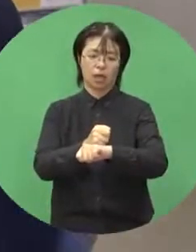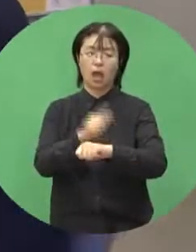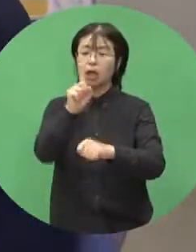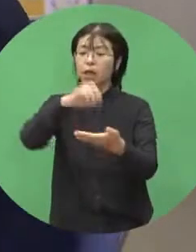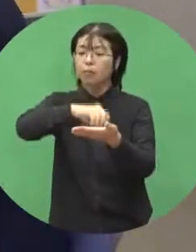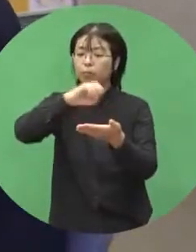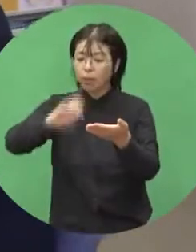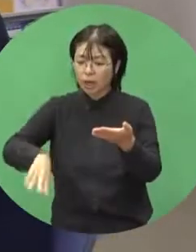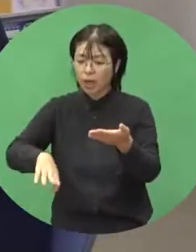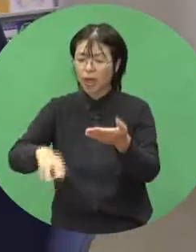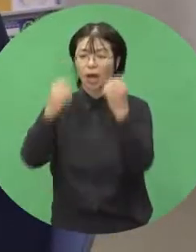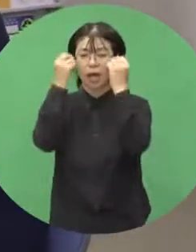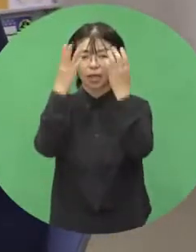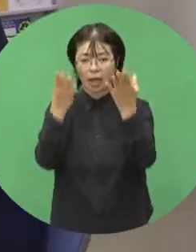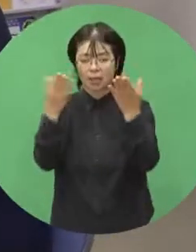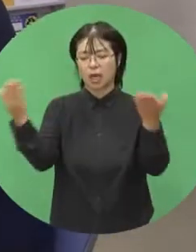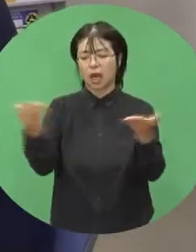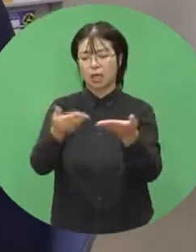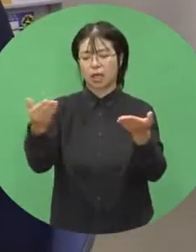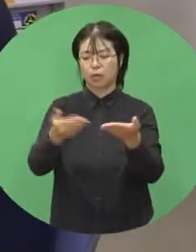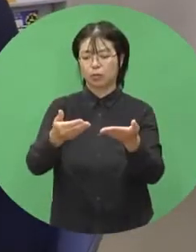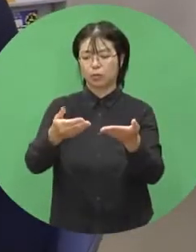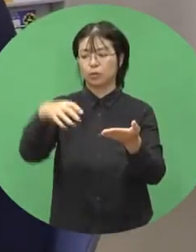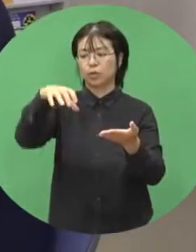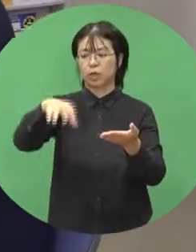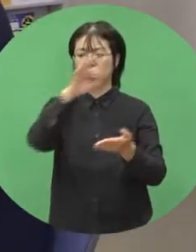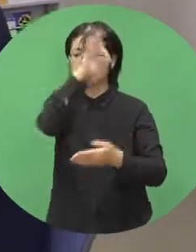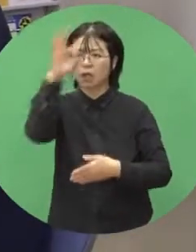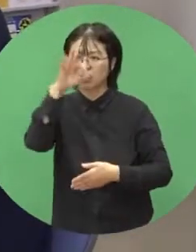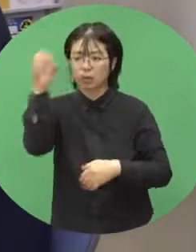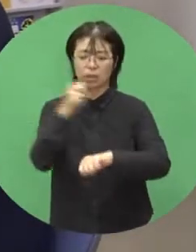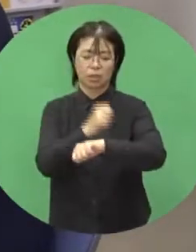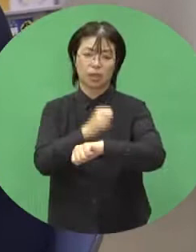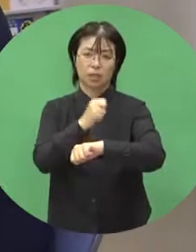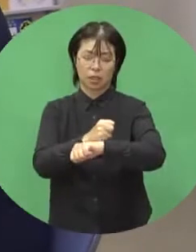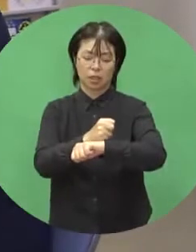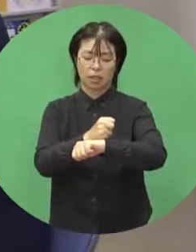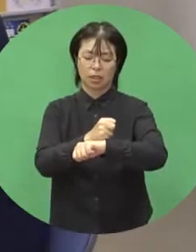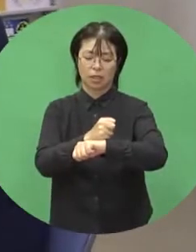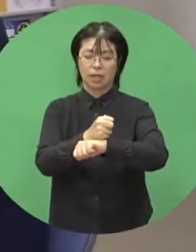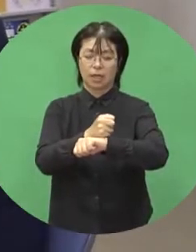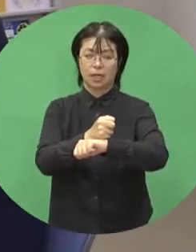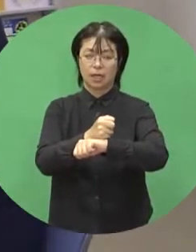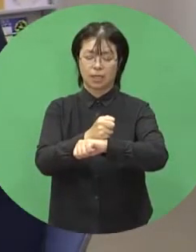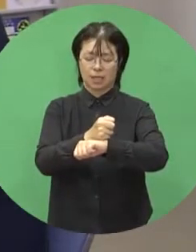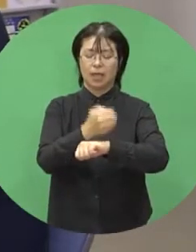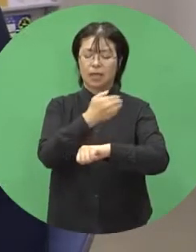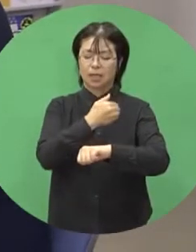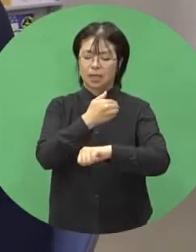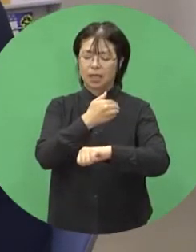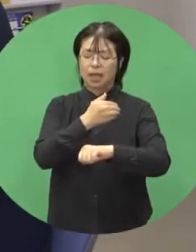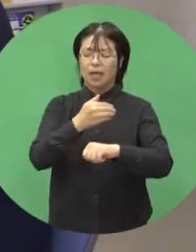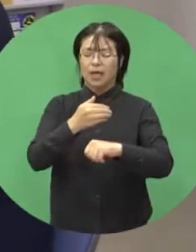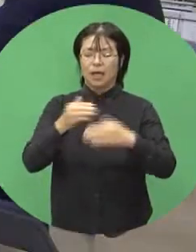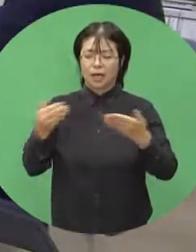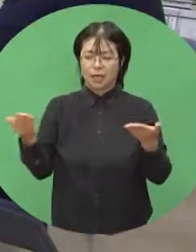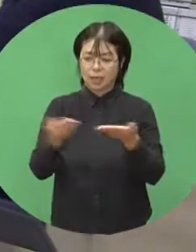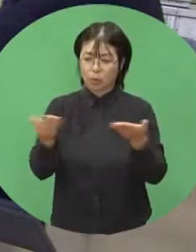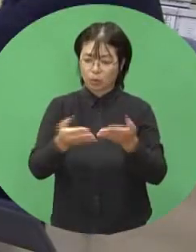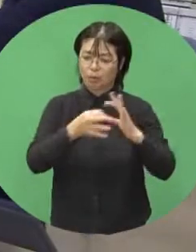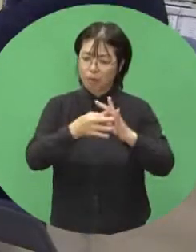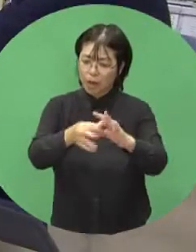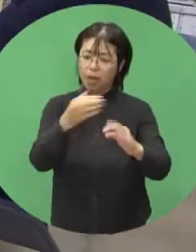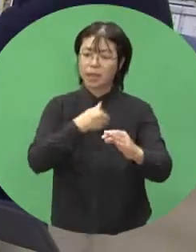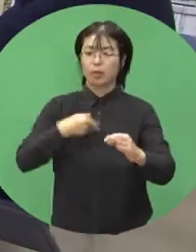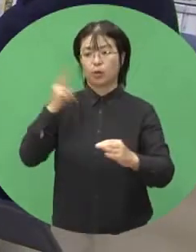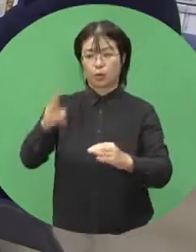また新しく働く先を探すのが大変なんで、なるべく継続できるようにと心がけていて、継続